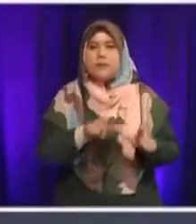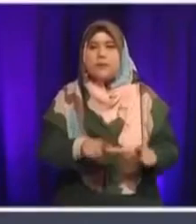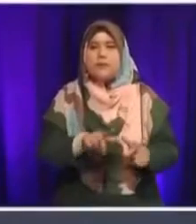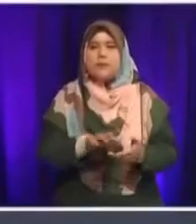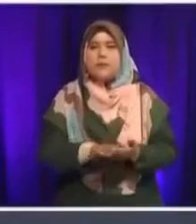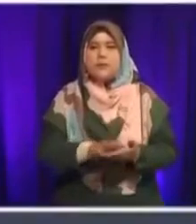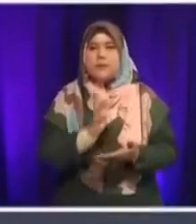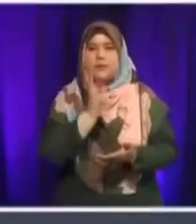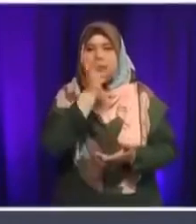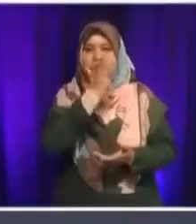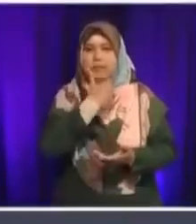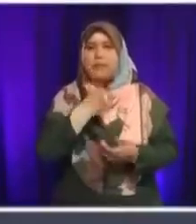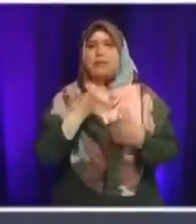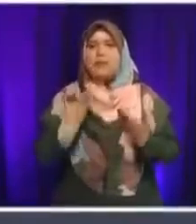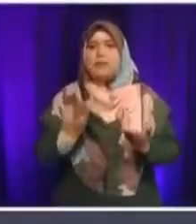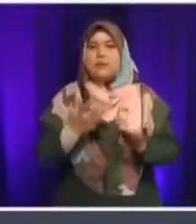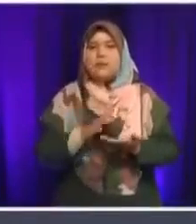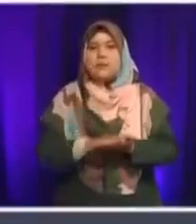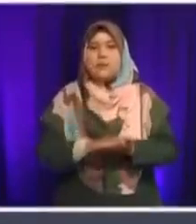cantik rukonya